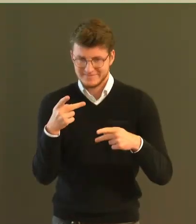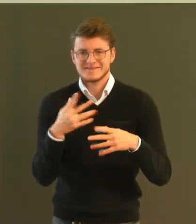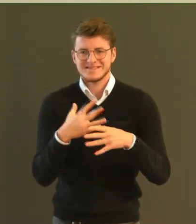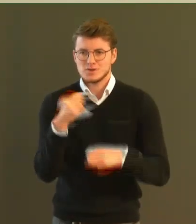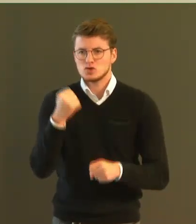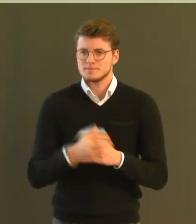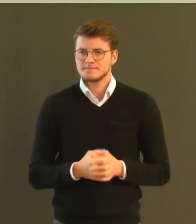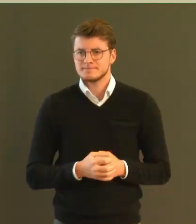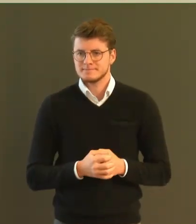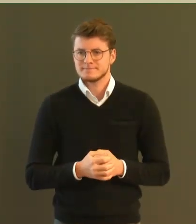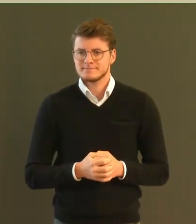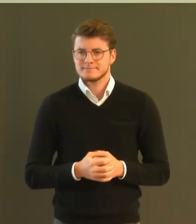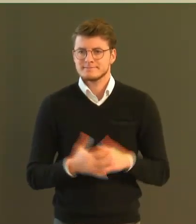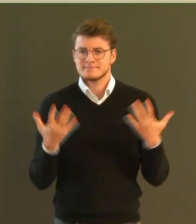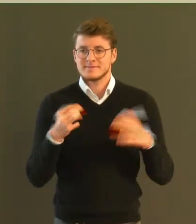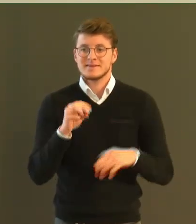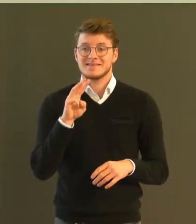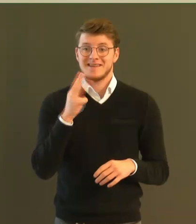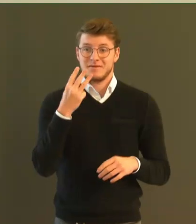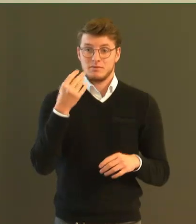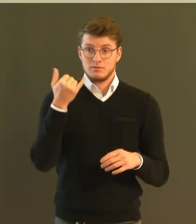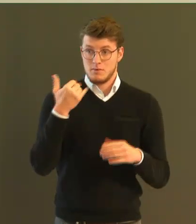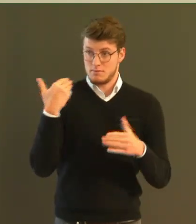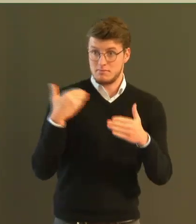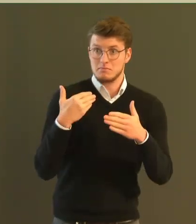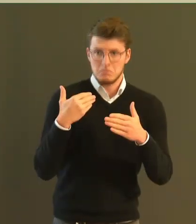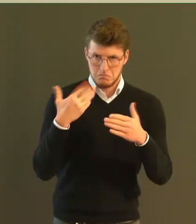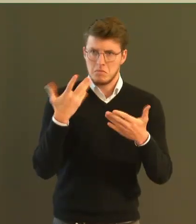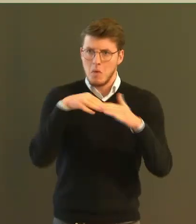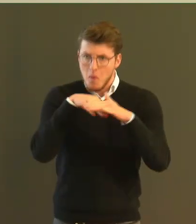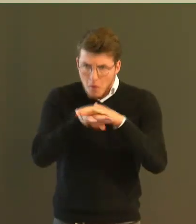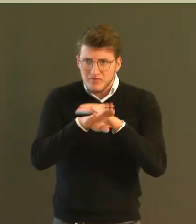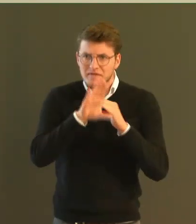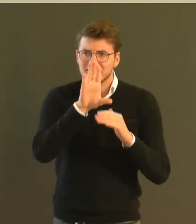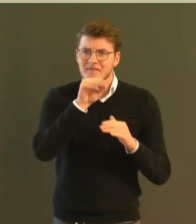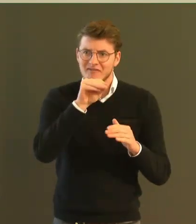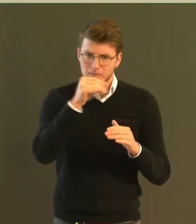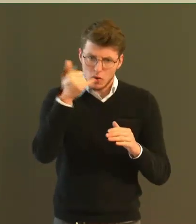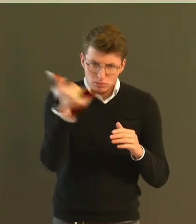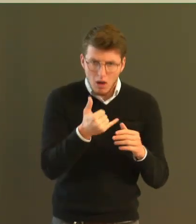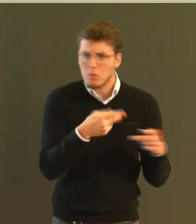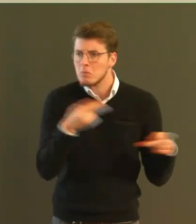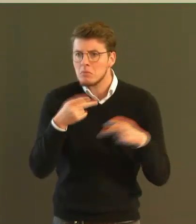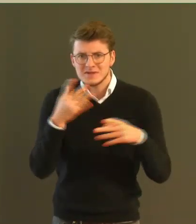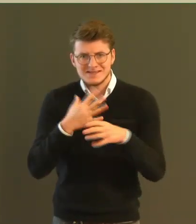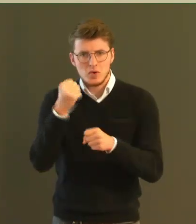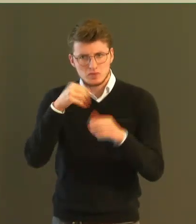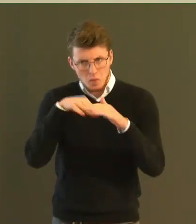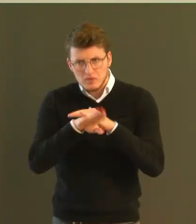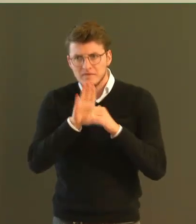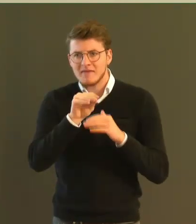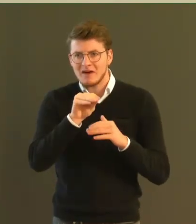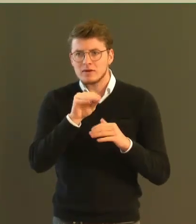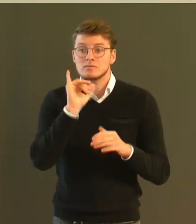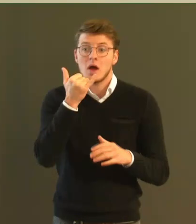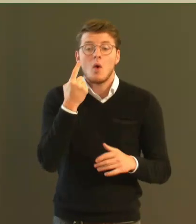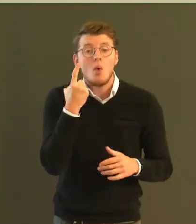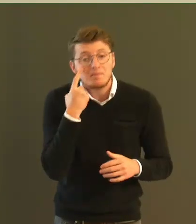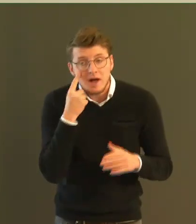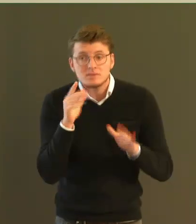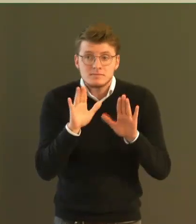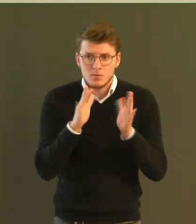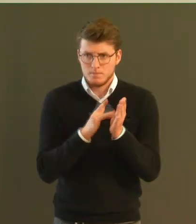canada auprès d'antoine lefèvre taxi motos vélos pleine nature le trail 2008